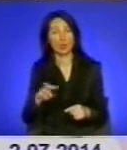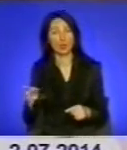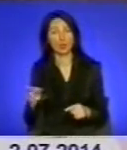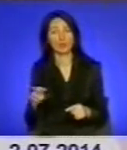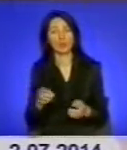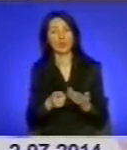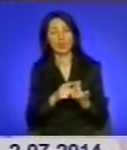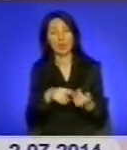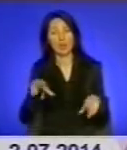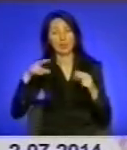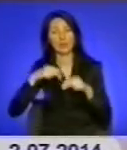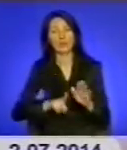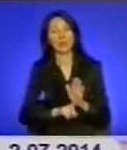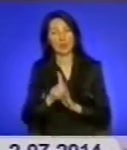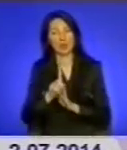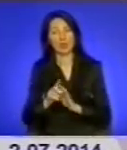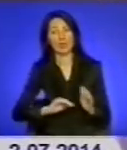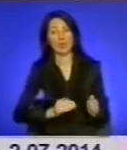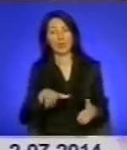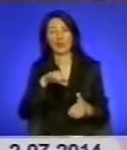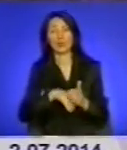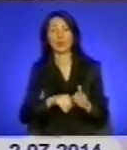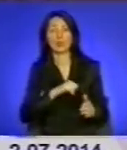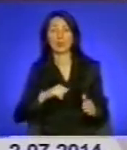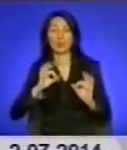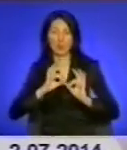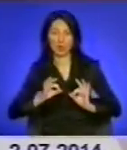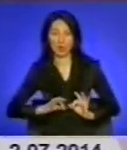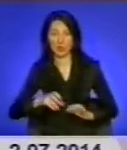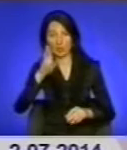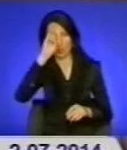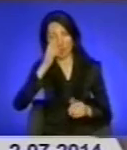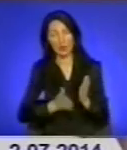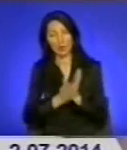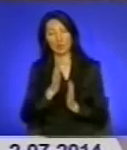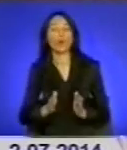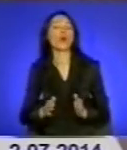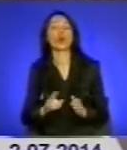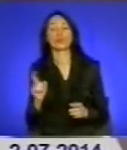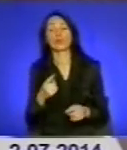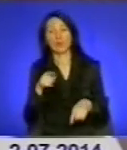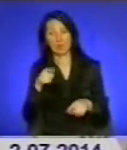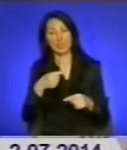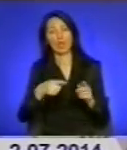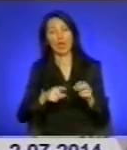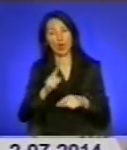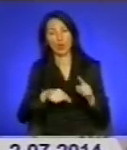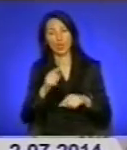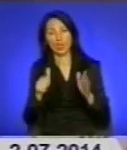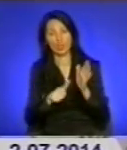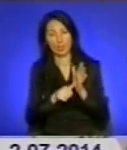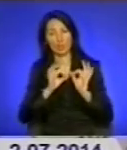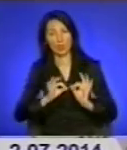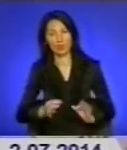співзасновників фірми входили як самі посадовці державного лісового господарства так і їхні родичі шестеро не чистих на руку чиновників